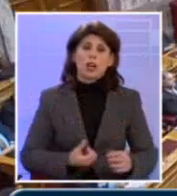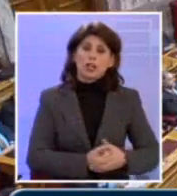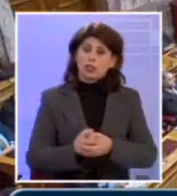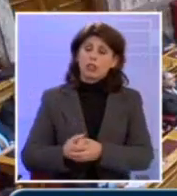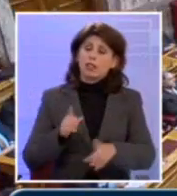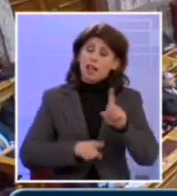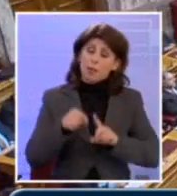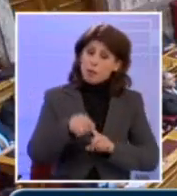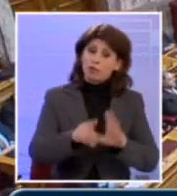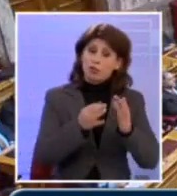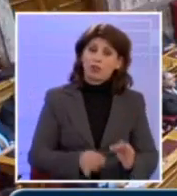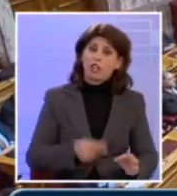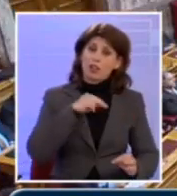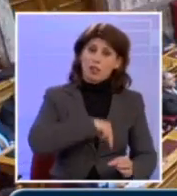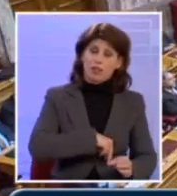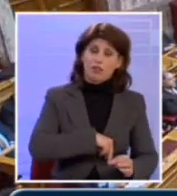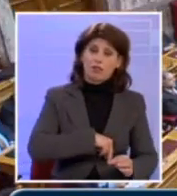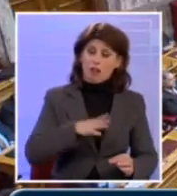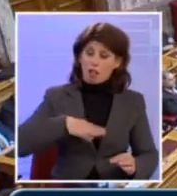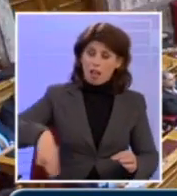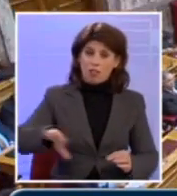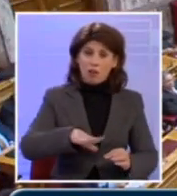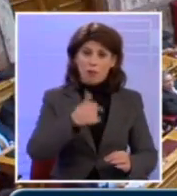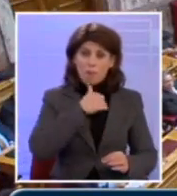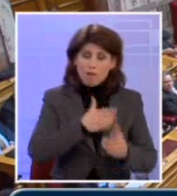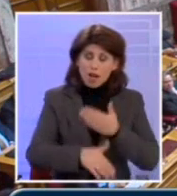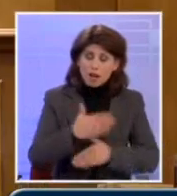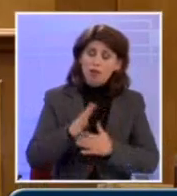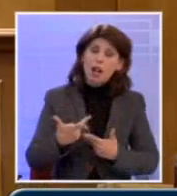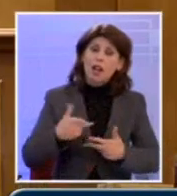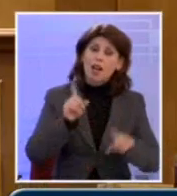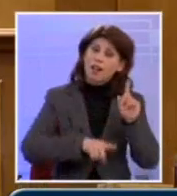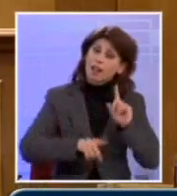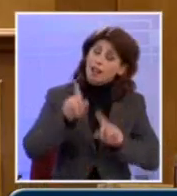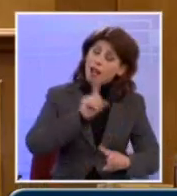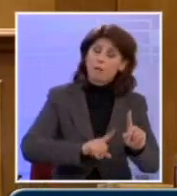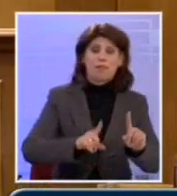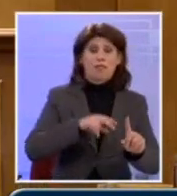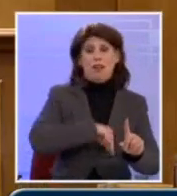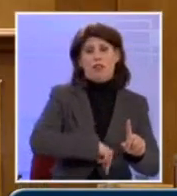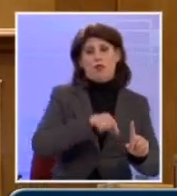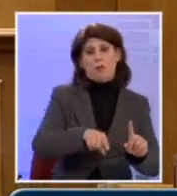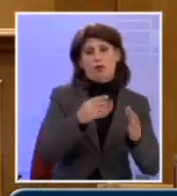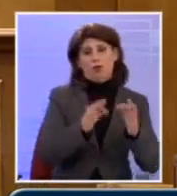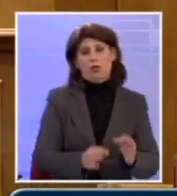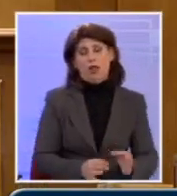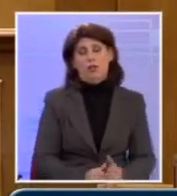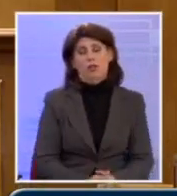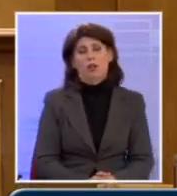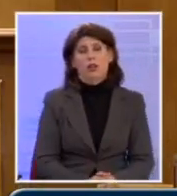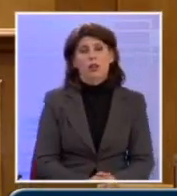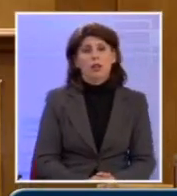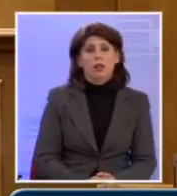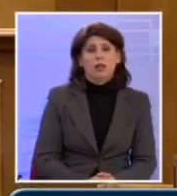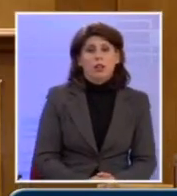αυτό κερδίζουν. Οι λαοί υποφέρουν, αλλά κάποιοι κερδίζουν. Και βεβαίως, ώστε να